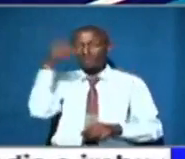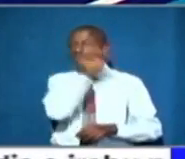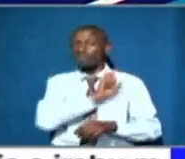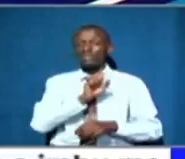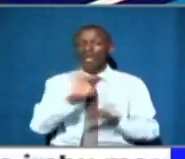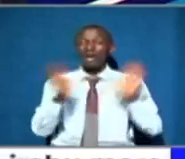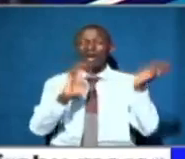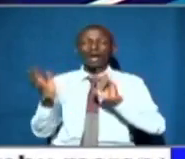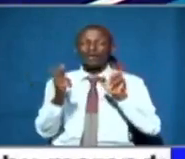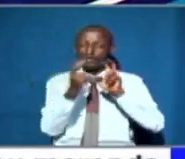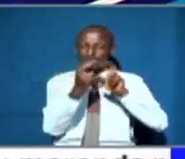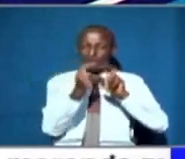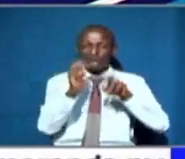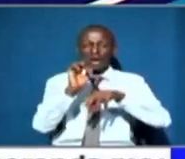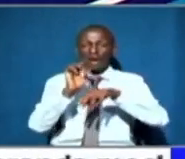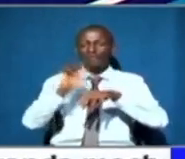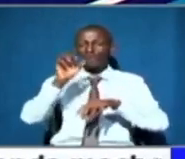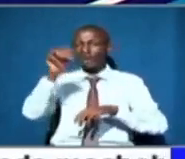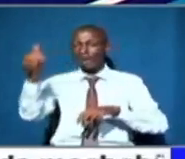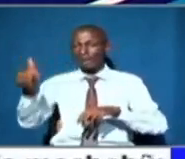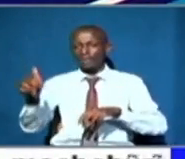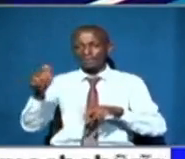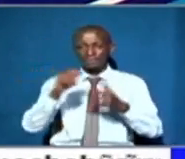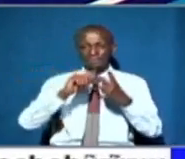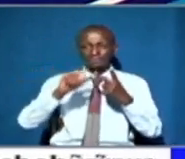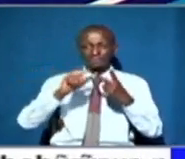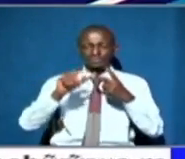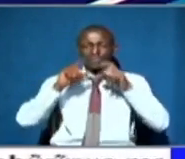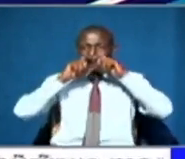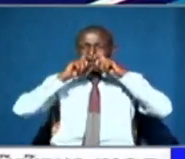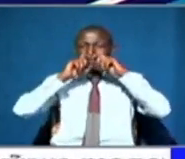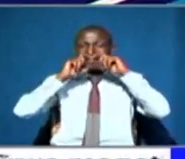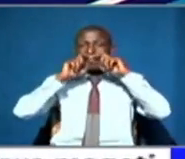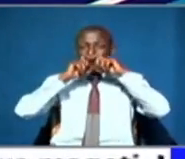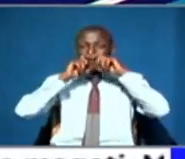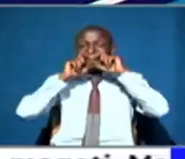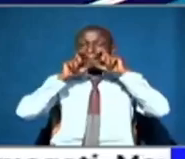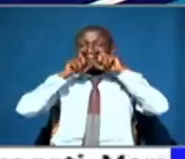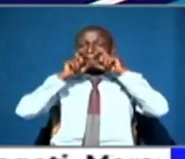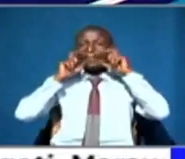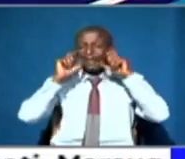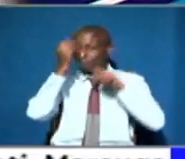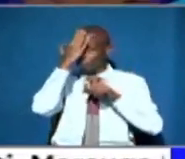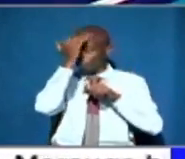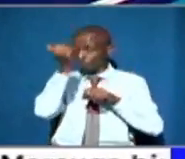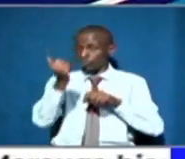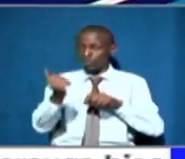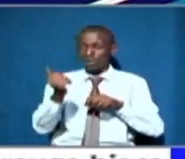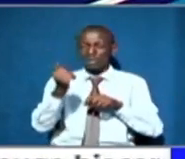contact. Eyo itikaro na yo. Na batu, kanuwa neka hubiru. Kanuwa kara hubiru wadeke, ni todo wa